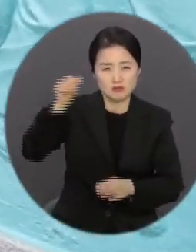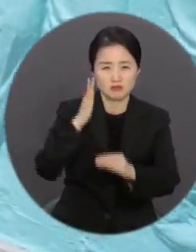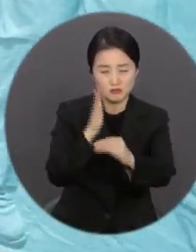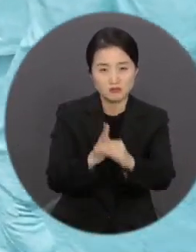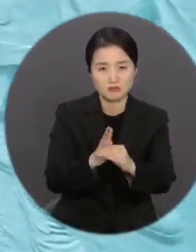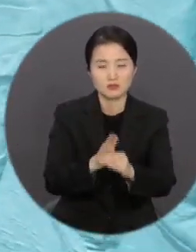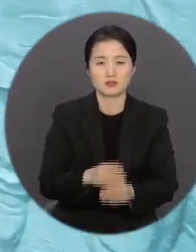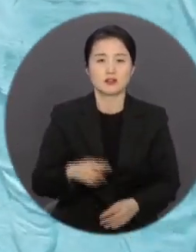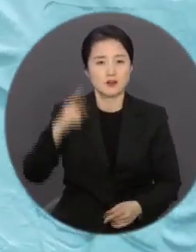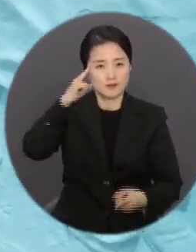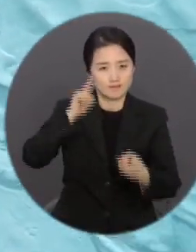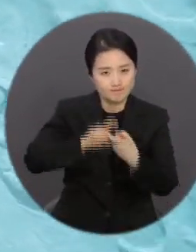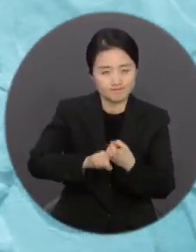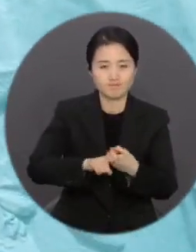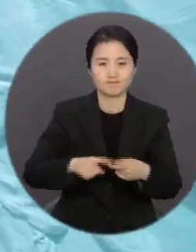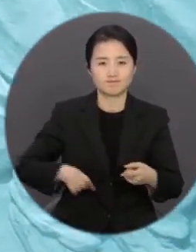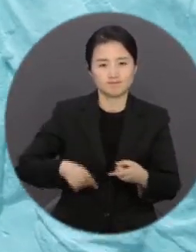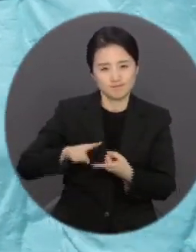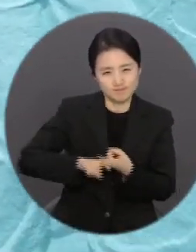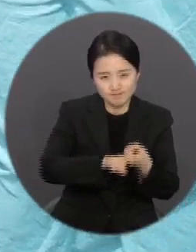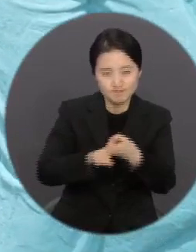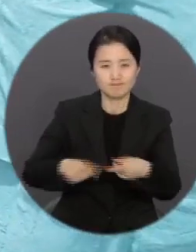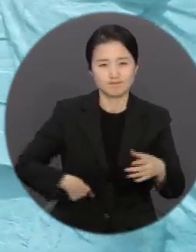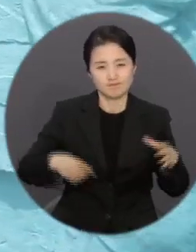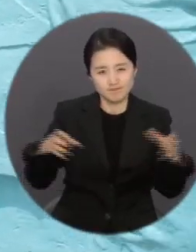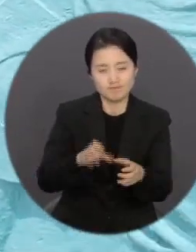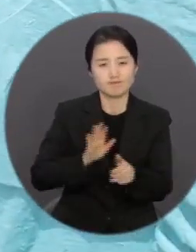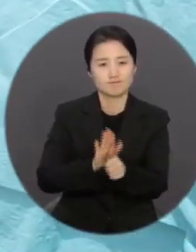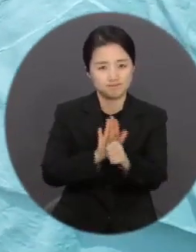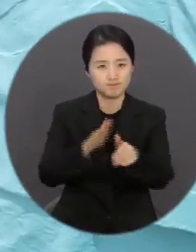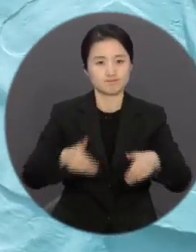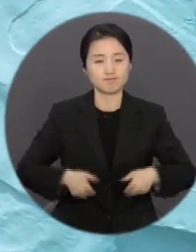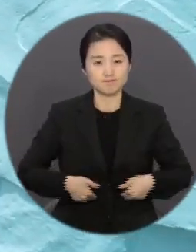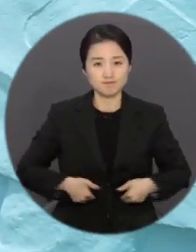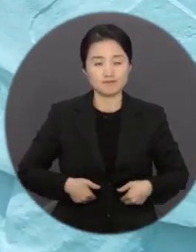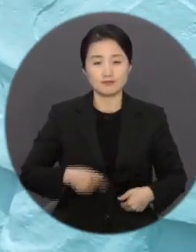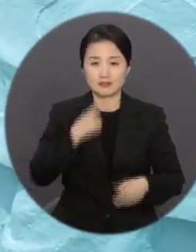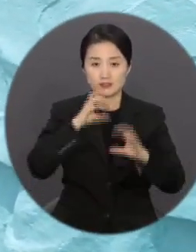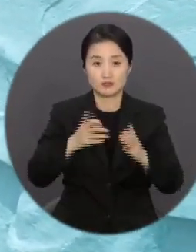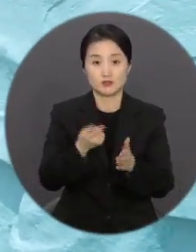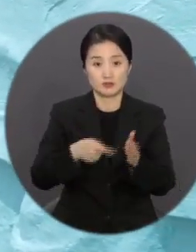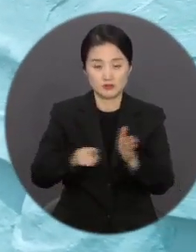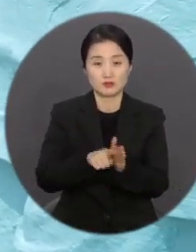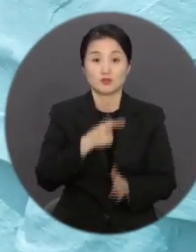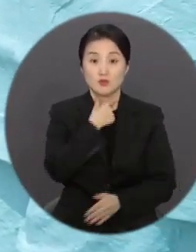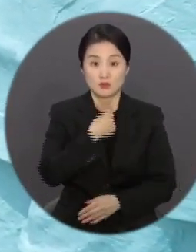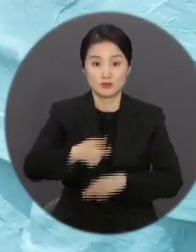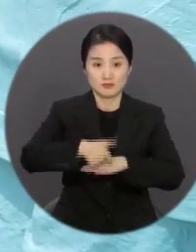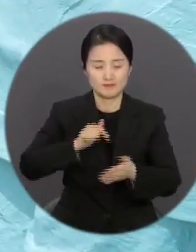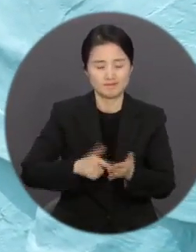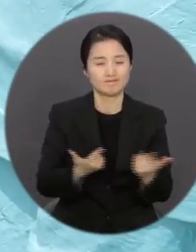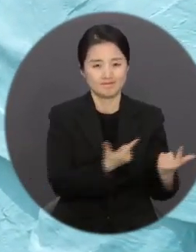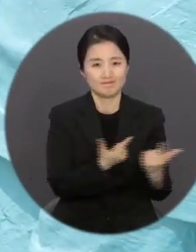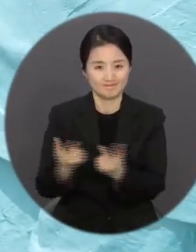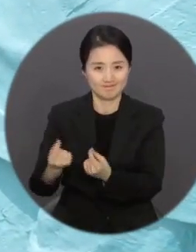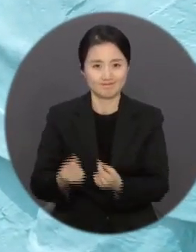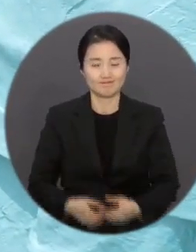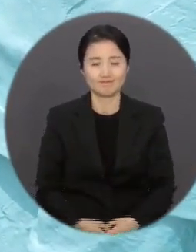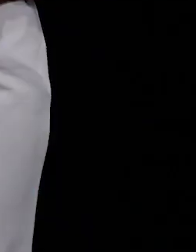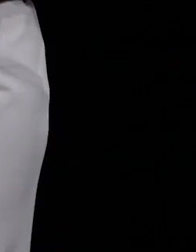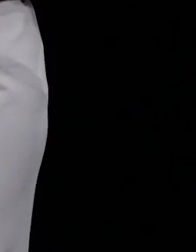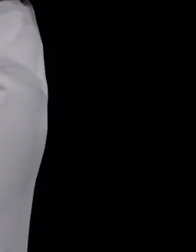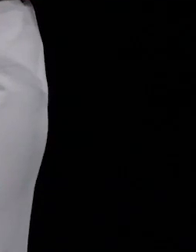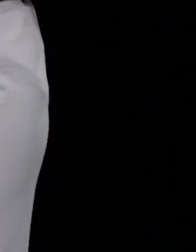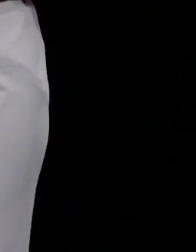지지, 즉 연대의 마음이 필요합니다. 5.18의 세계화, 민주화를 원하는 우리 모두를 위한 길입니다. MBC 뉴스 임진입니다.